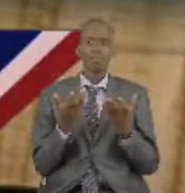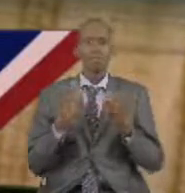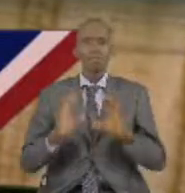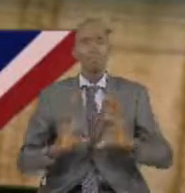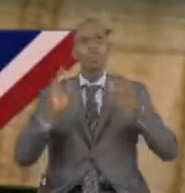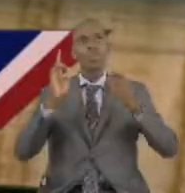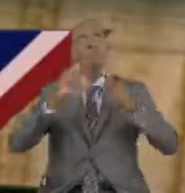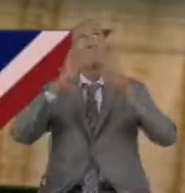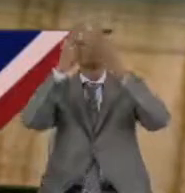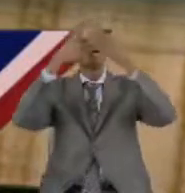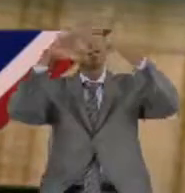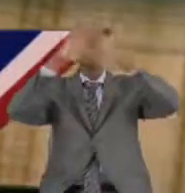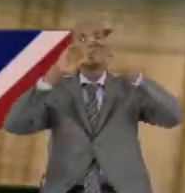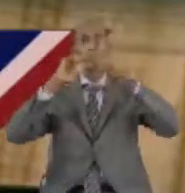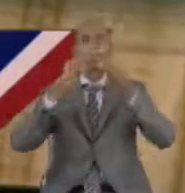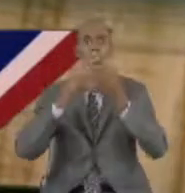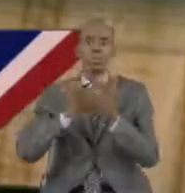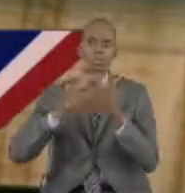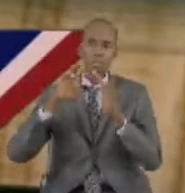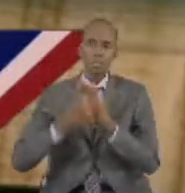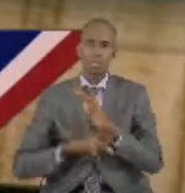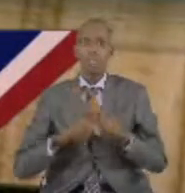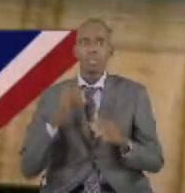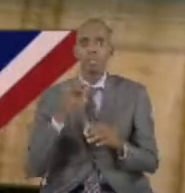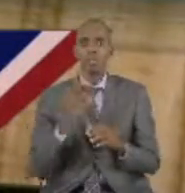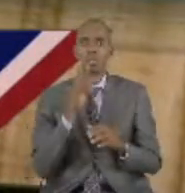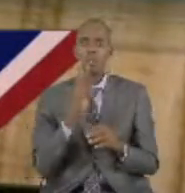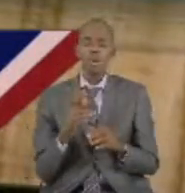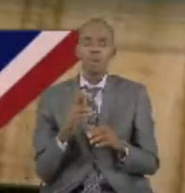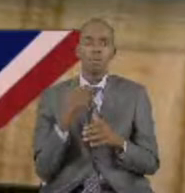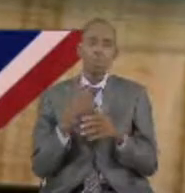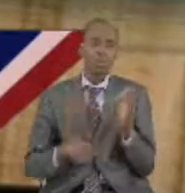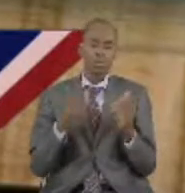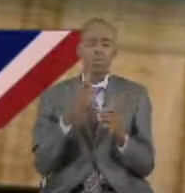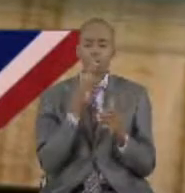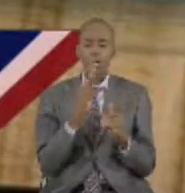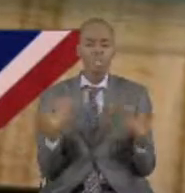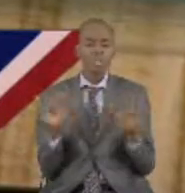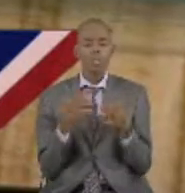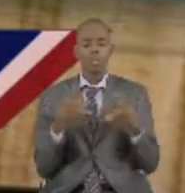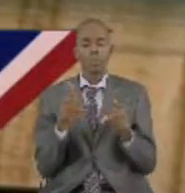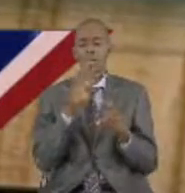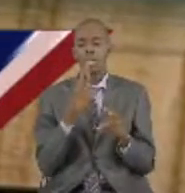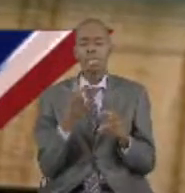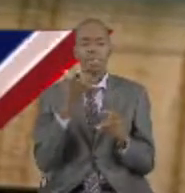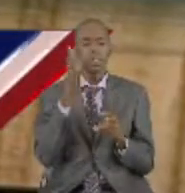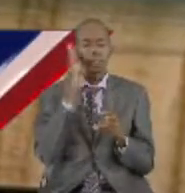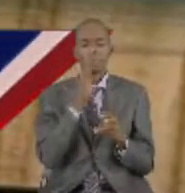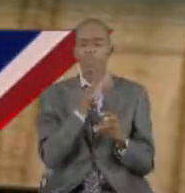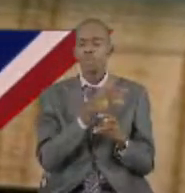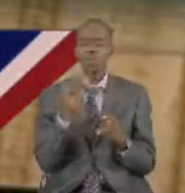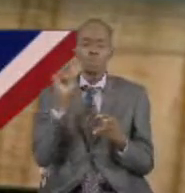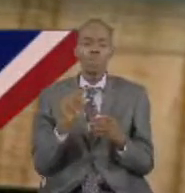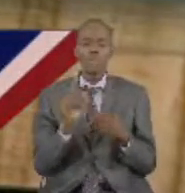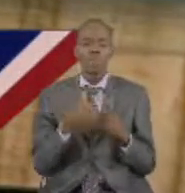justice quand engagés pour la vérité vous si vous êtes tels que vous êtes un tel que vous êtes il n'y aura pas besoin de dire est un